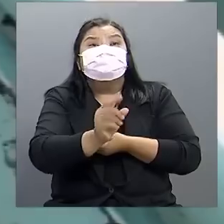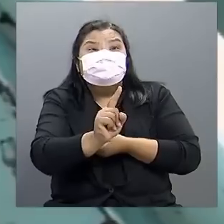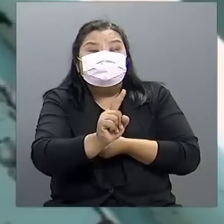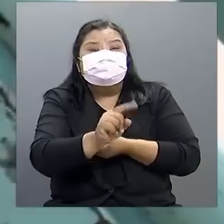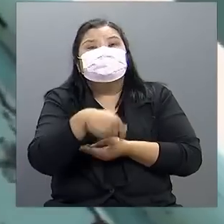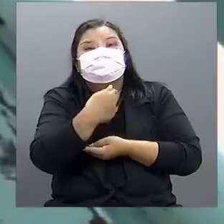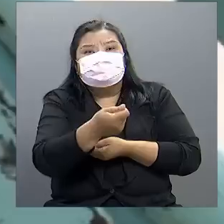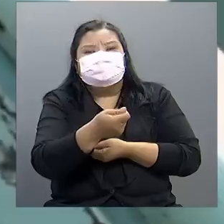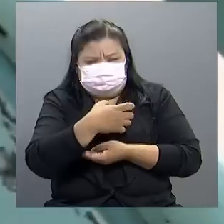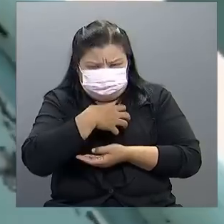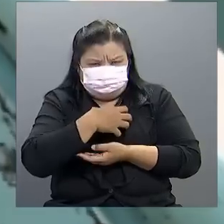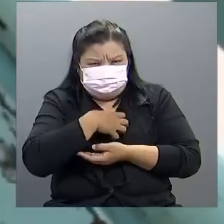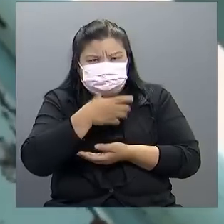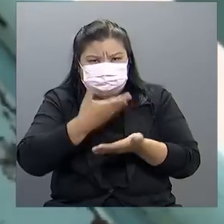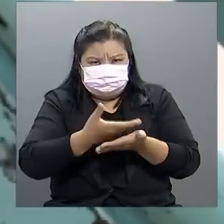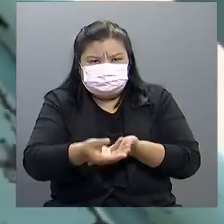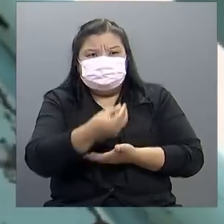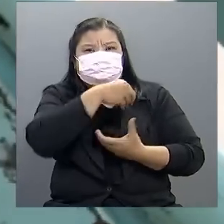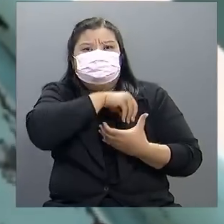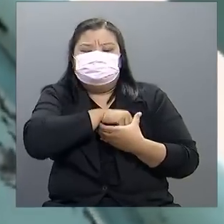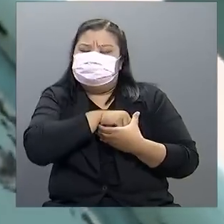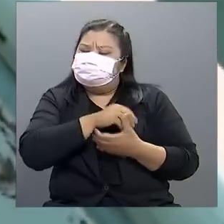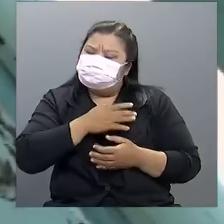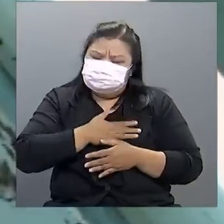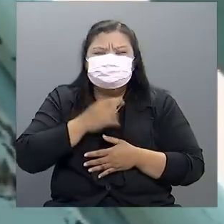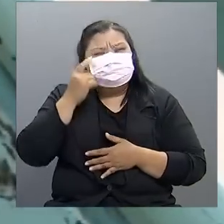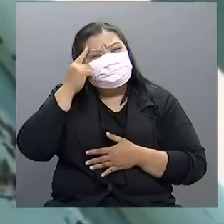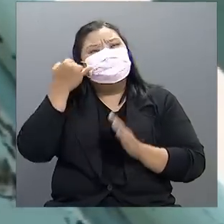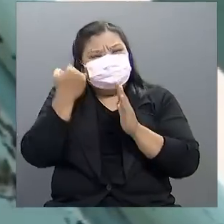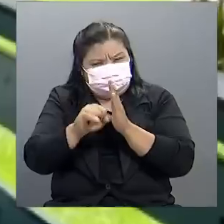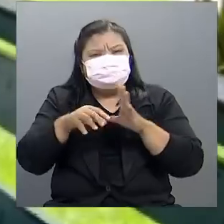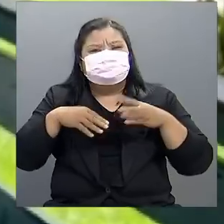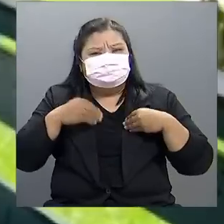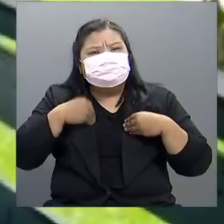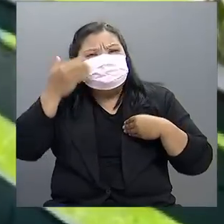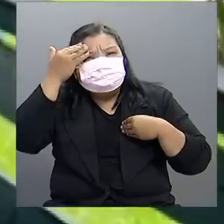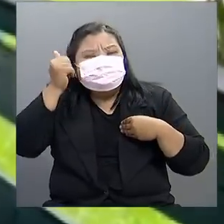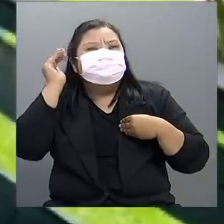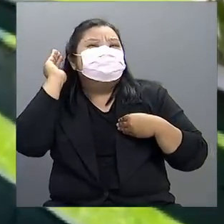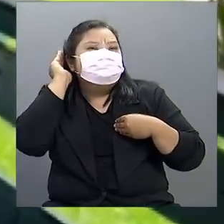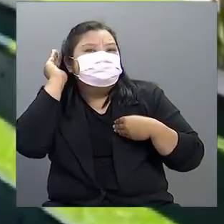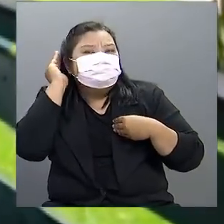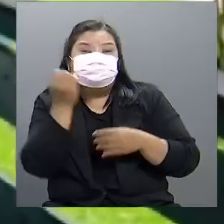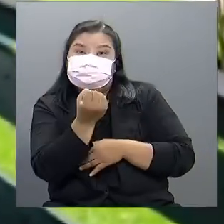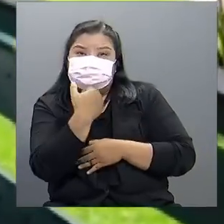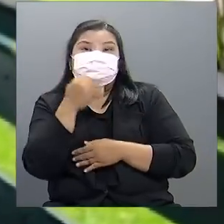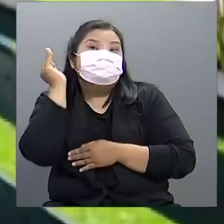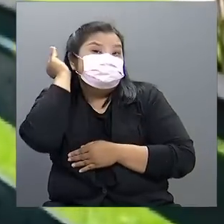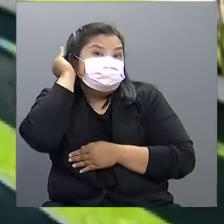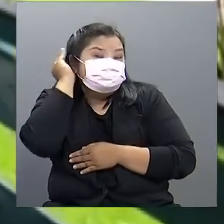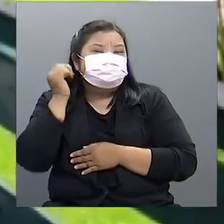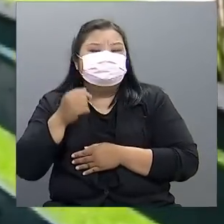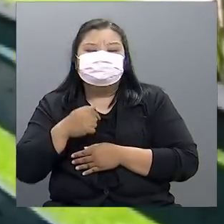เธอเนี่ย คิดวเป็เจ้ร์ทีธนาคารริเลยละคือเชื่อเขาเลยอ่ะะแล้ féากเป็อุธาหอนเลยนะคะ